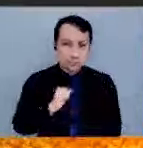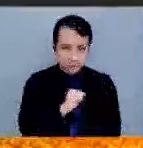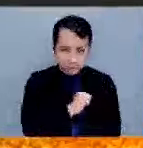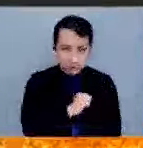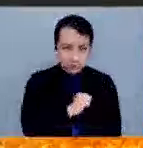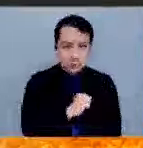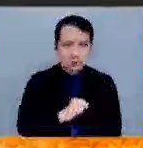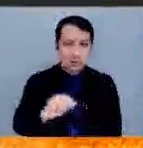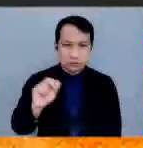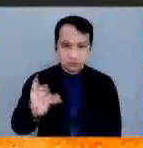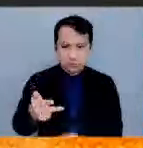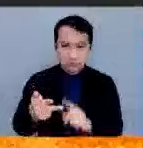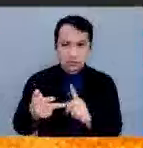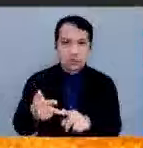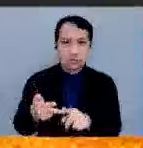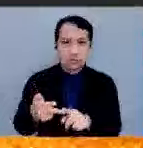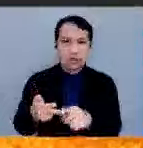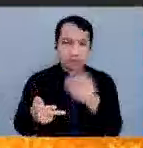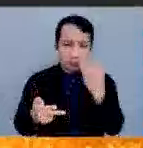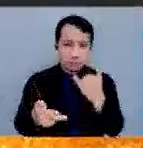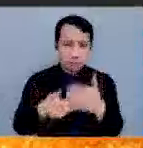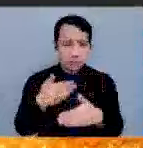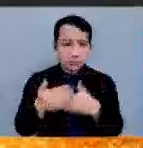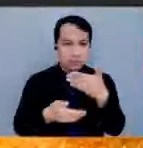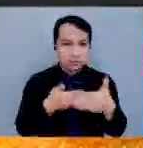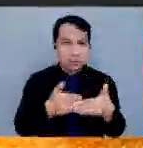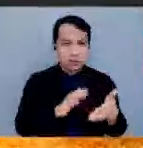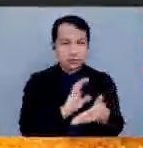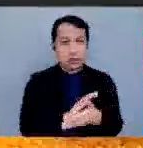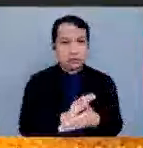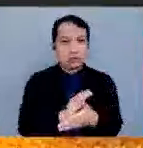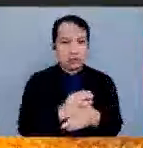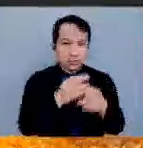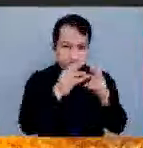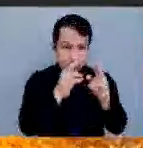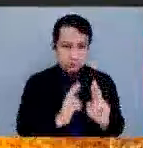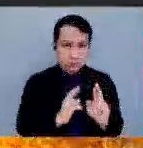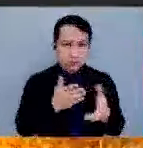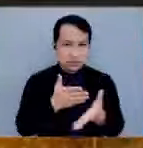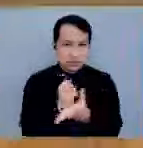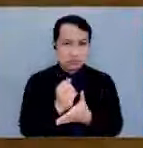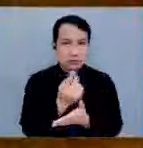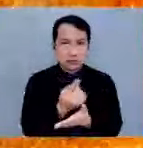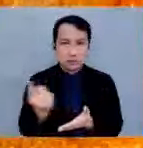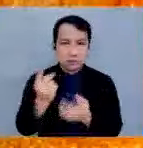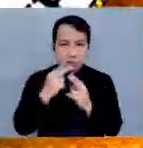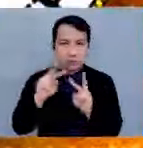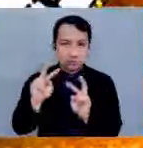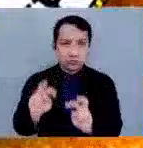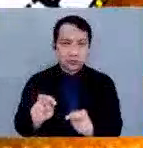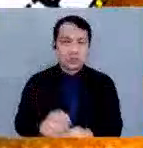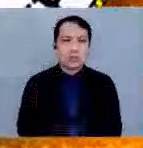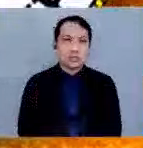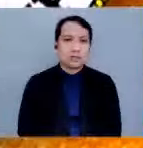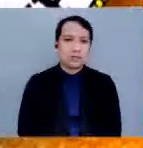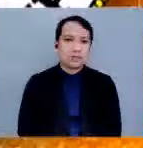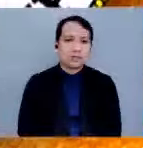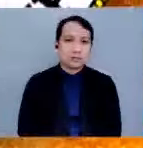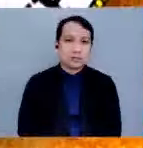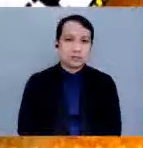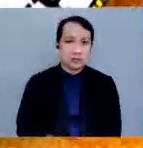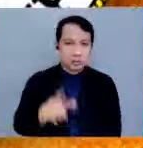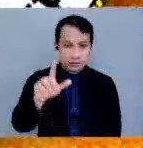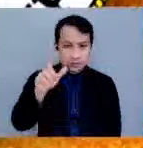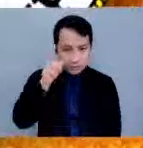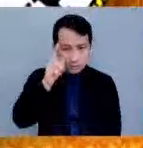pangatlo, dapat dumaan sa due process at irespeto ang karapatan ng mga testigo. Sa kaso ni Lincoln Ong at